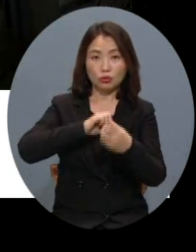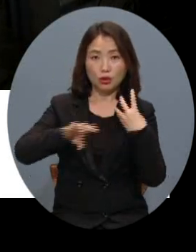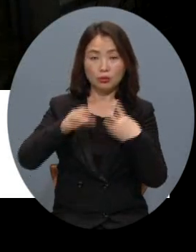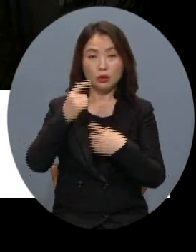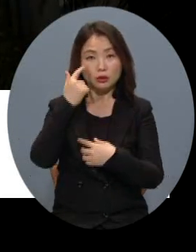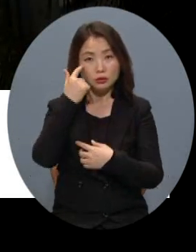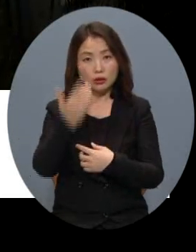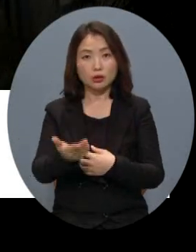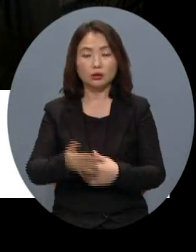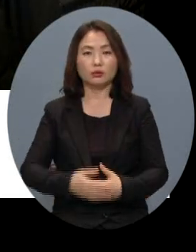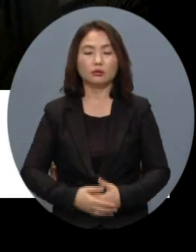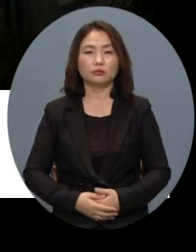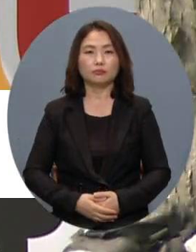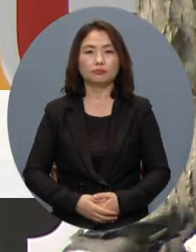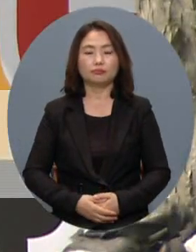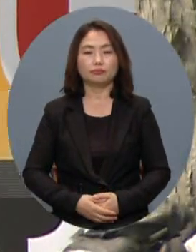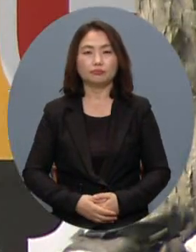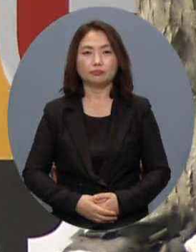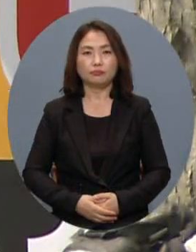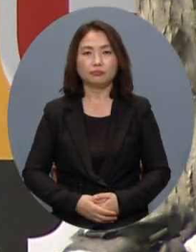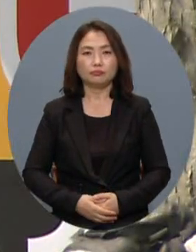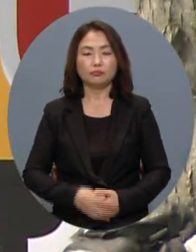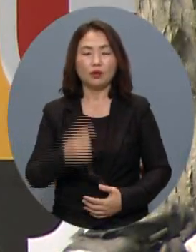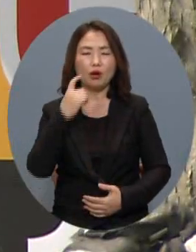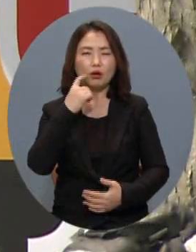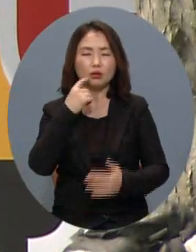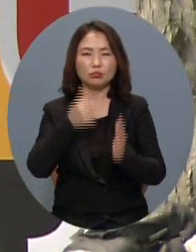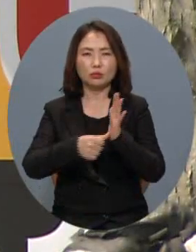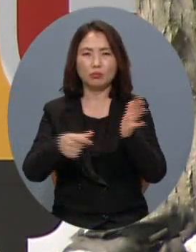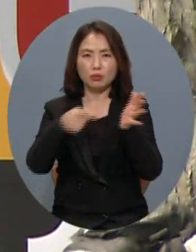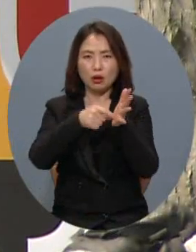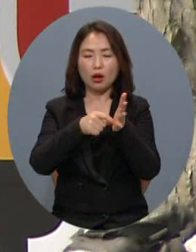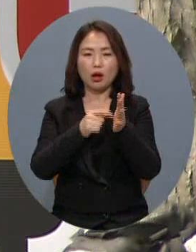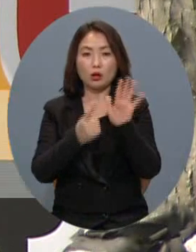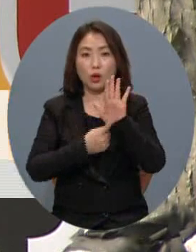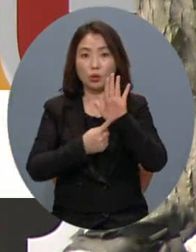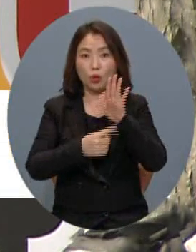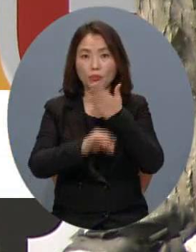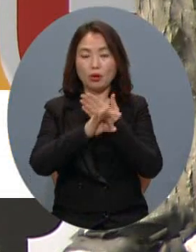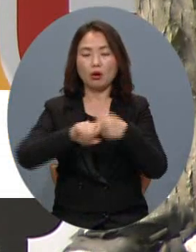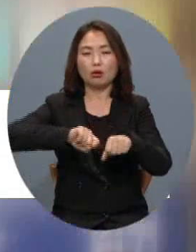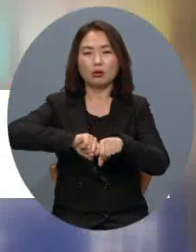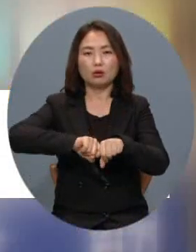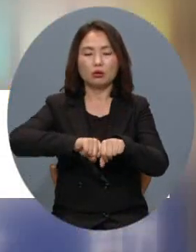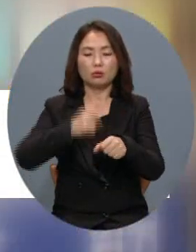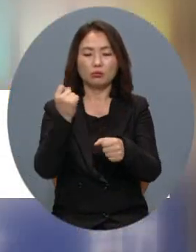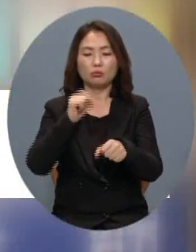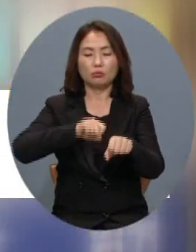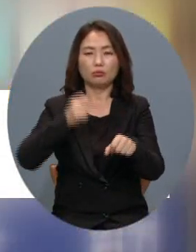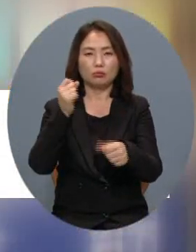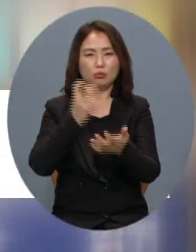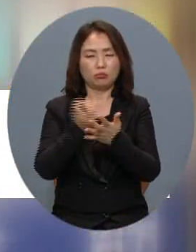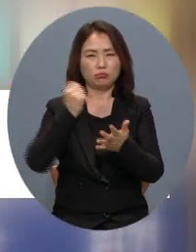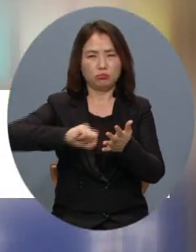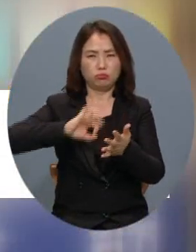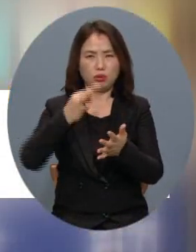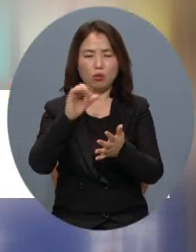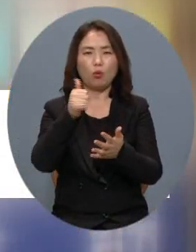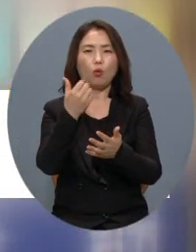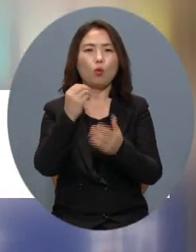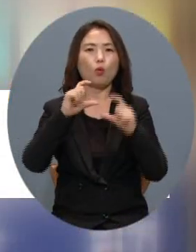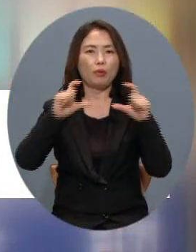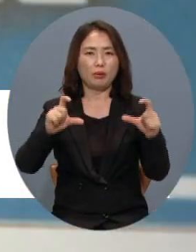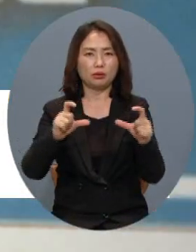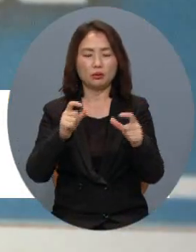제가 대답해야 됩니까? 허위 매물로 부동산 광고를 하면 과태료 500만 원이 부과됩니다. 경우에